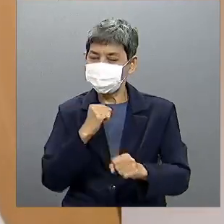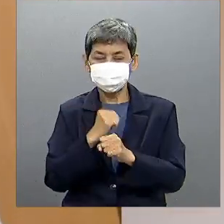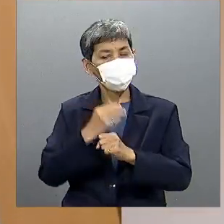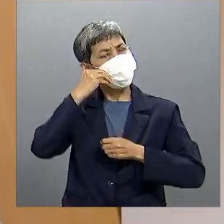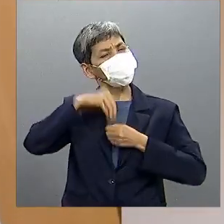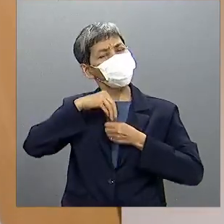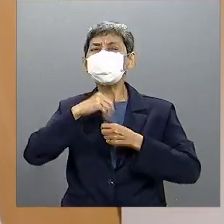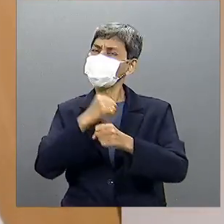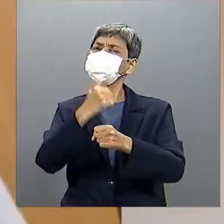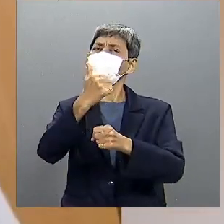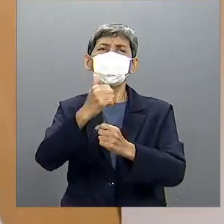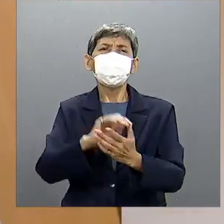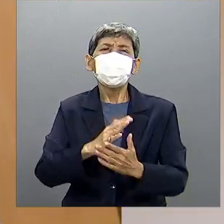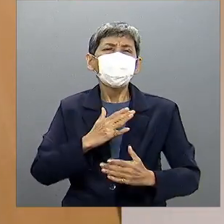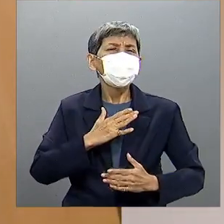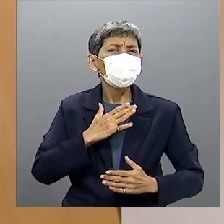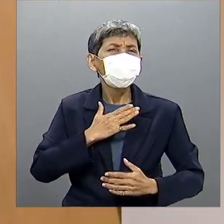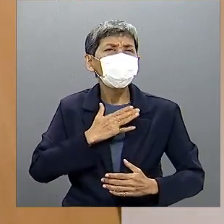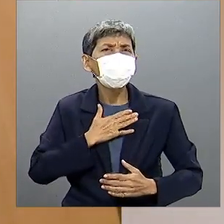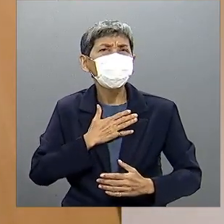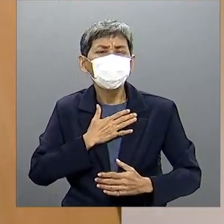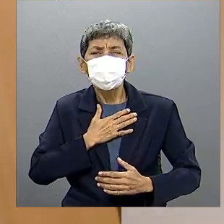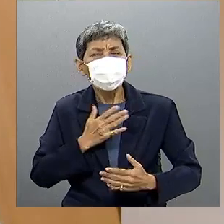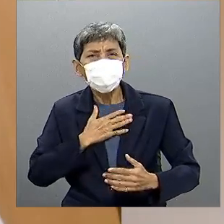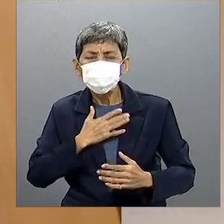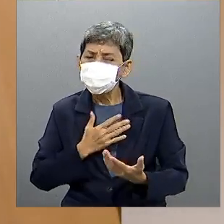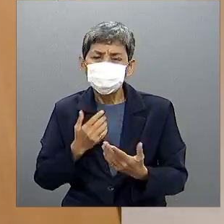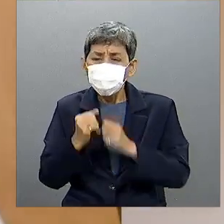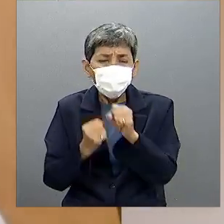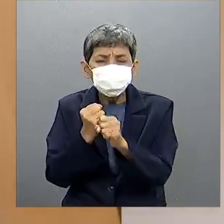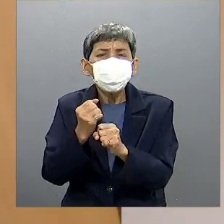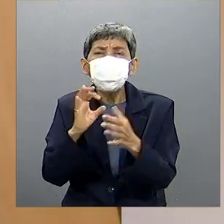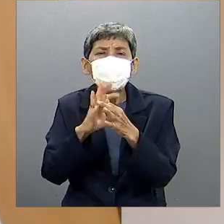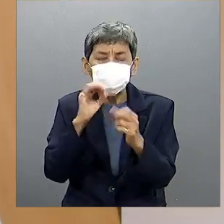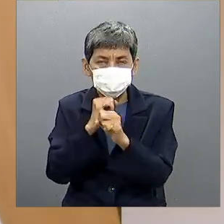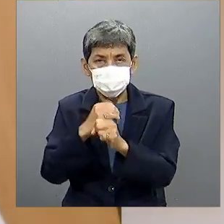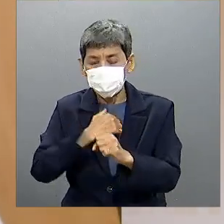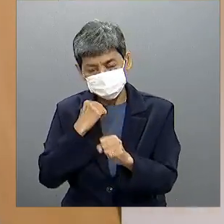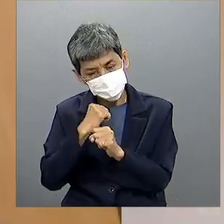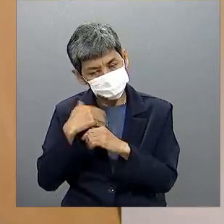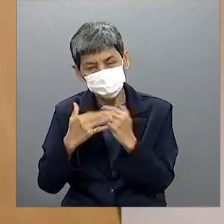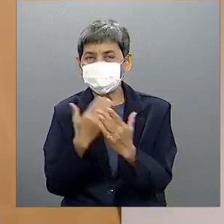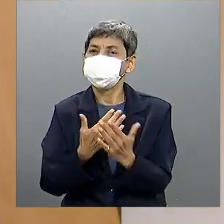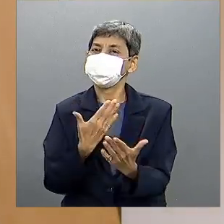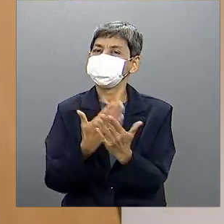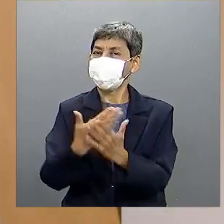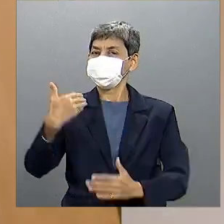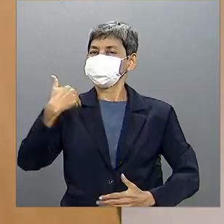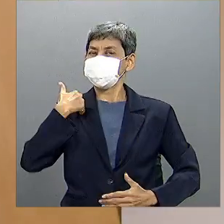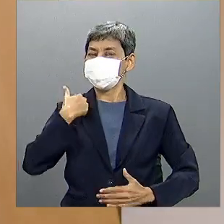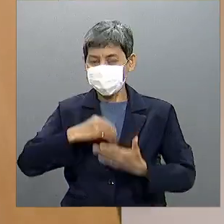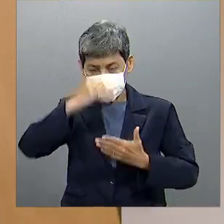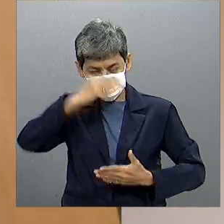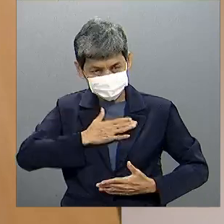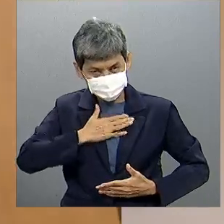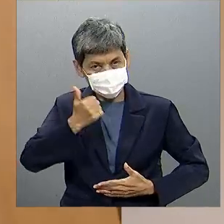ไม่ต้องแบบรู้ว่าเราอายุเท่าไหร่แค่เราแบบสามารถทำงานแล้วก็มีเงินได้สามารถส่งตัวเองเรียนได้ไม่ได้เดือดร้อน